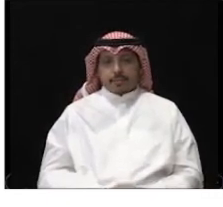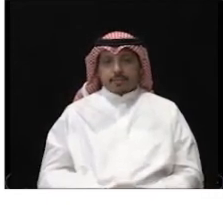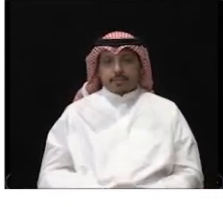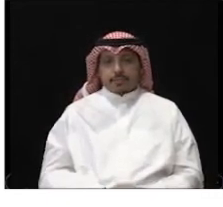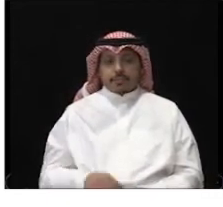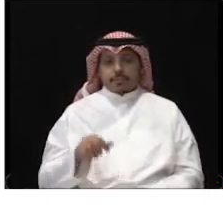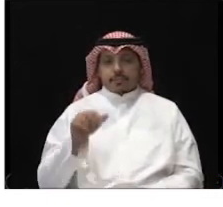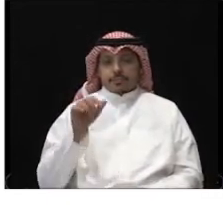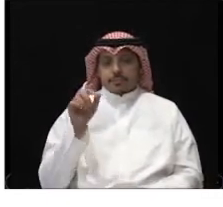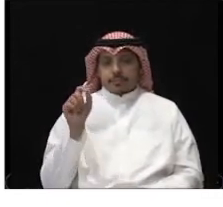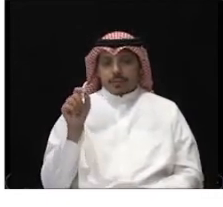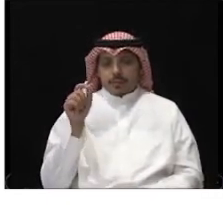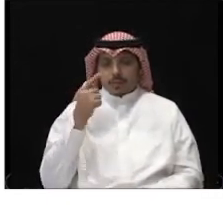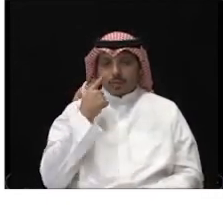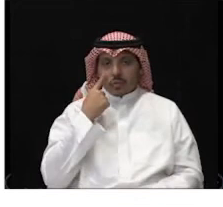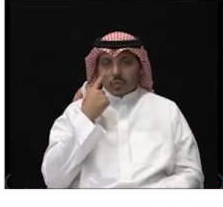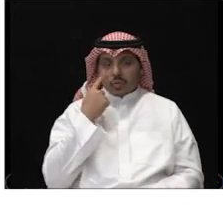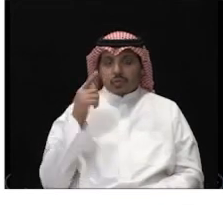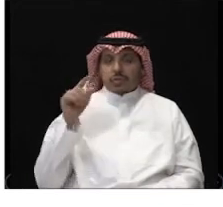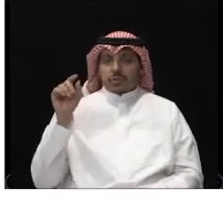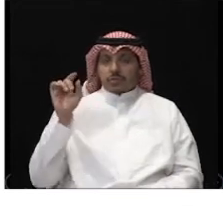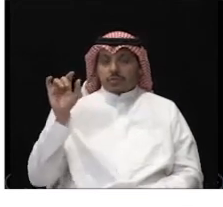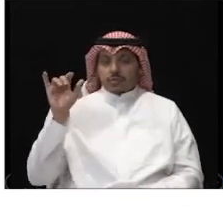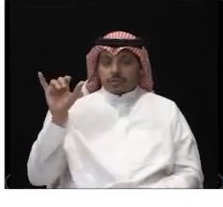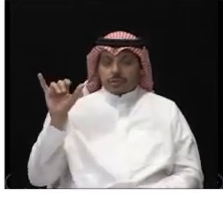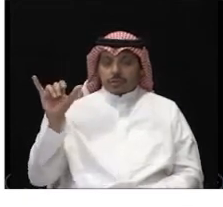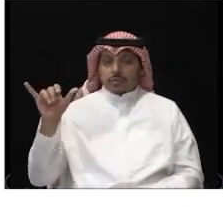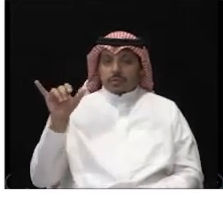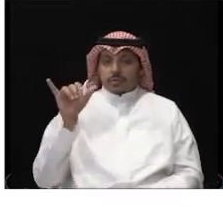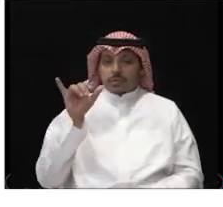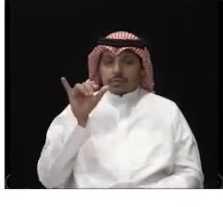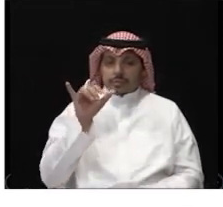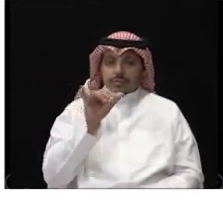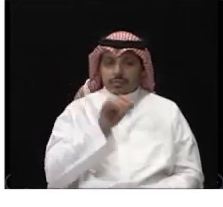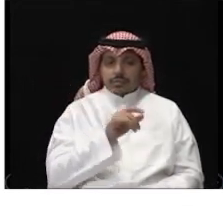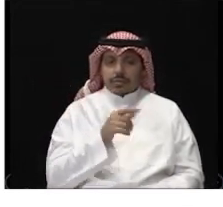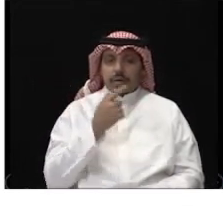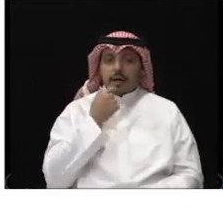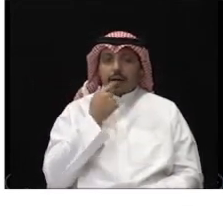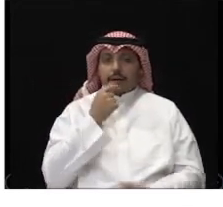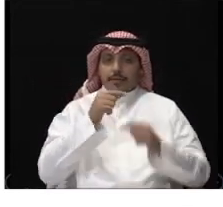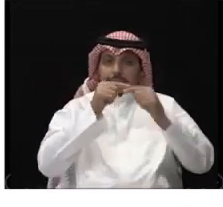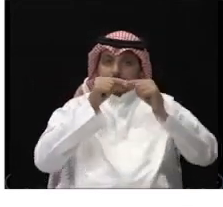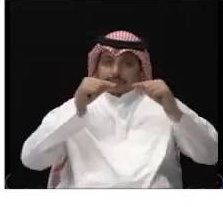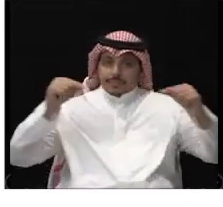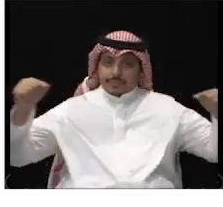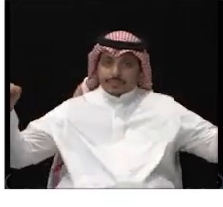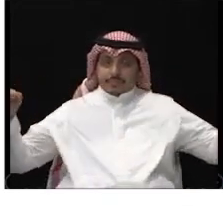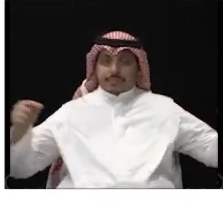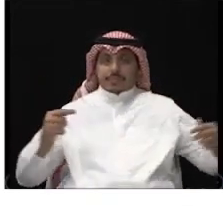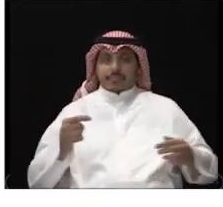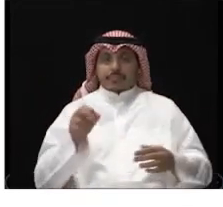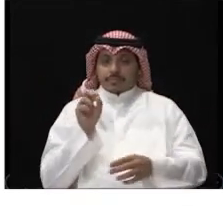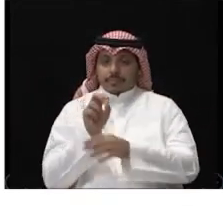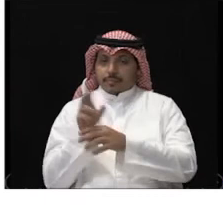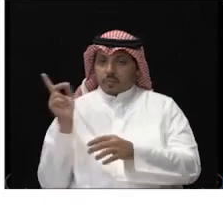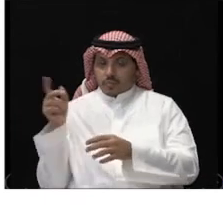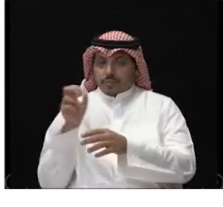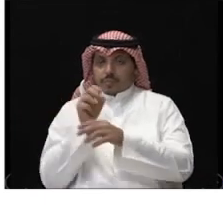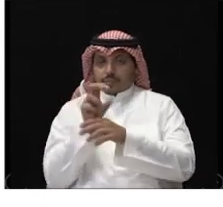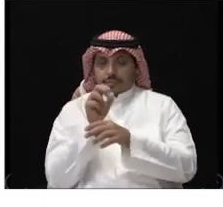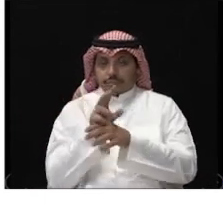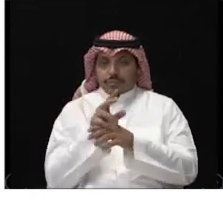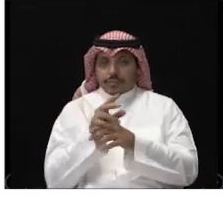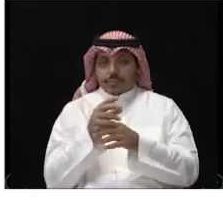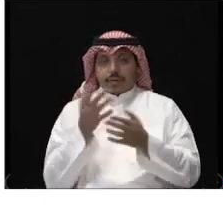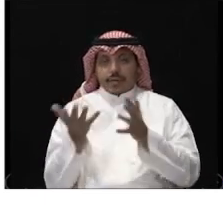كل الحروف تقف على الخط الأحمر، الخط الأحمر. إذن لاحظ معنا حرفنا الجديد